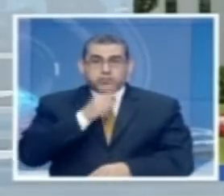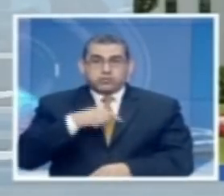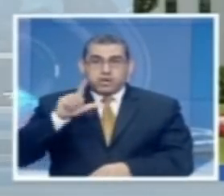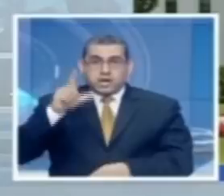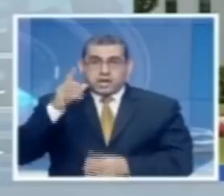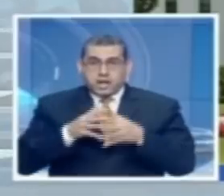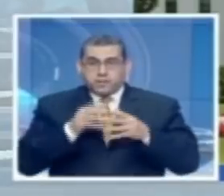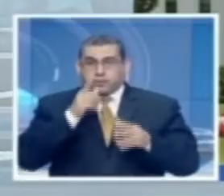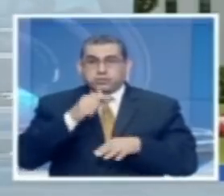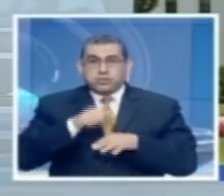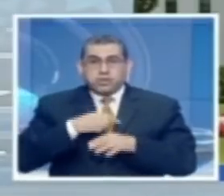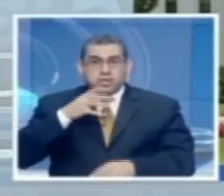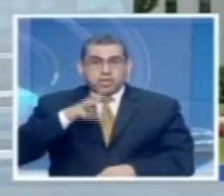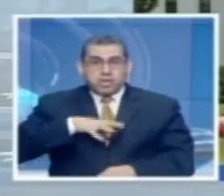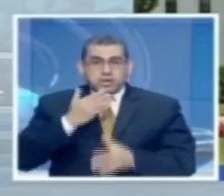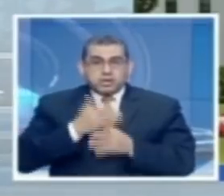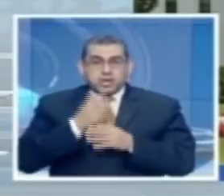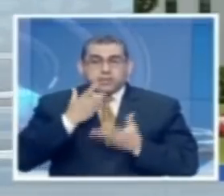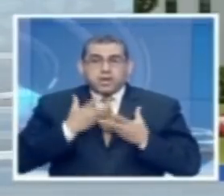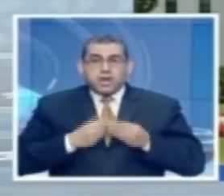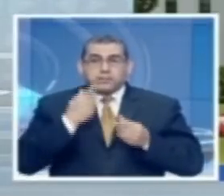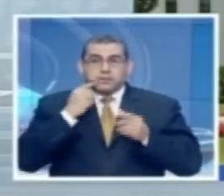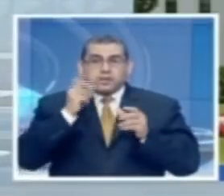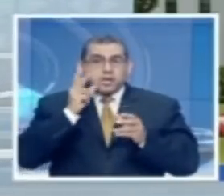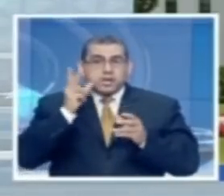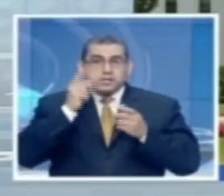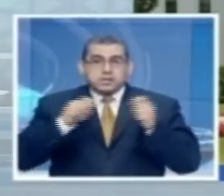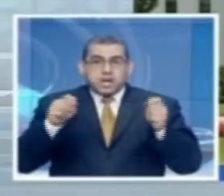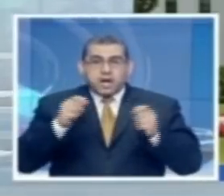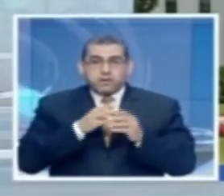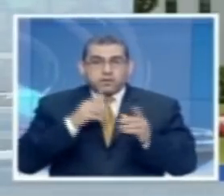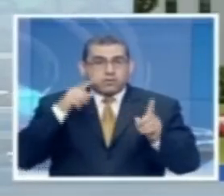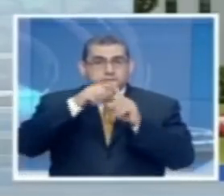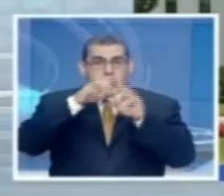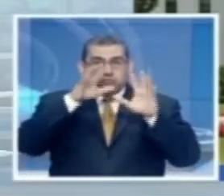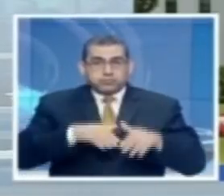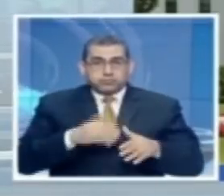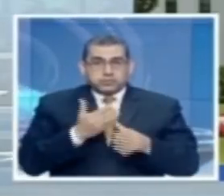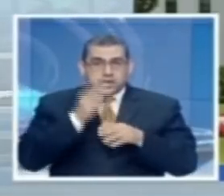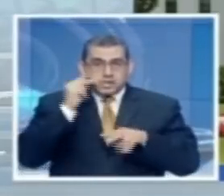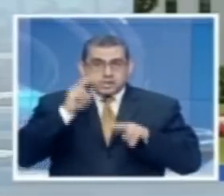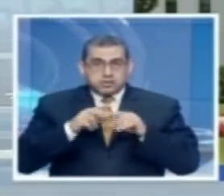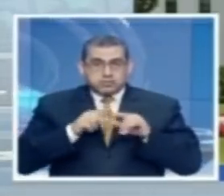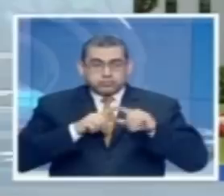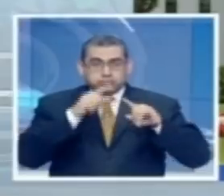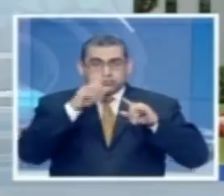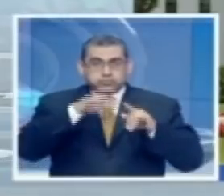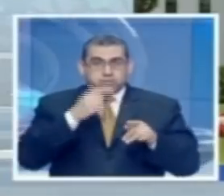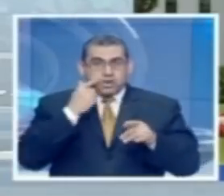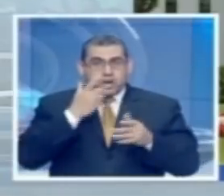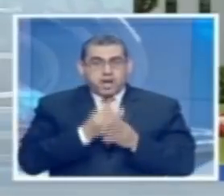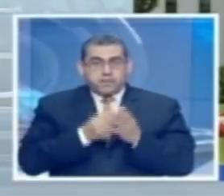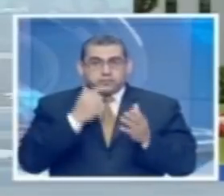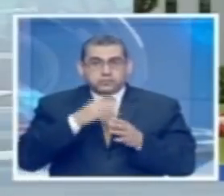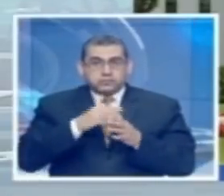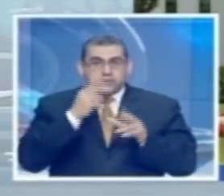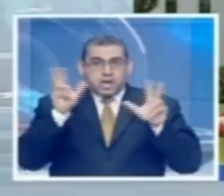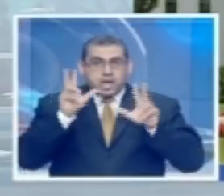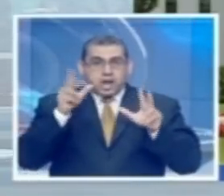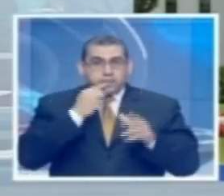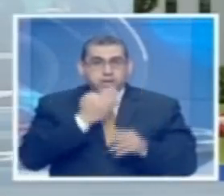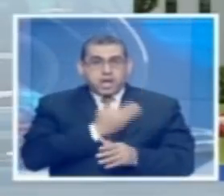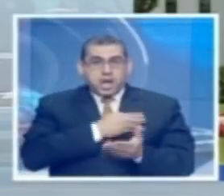بايدن عن قلقه إزاء أمن الصحفيين وسلامتهم بعدما دمرت طائرات إسرائيلية مبنى